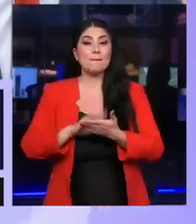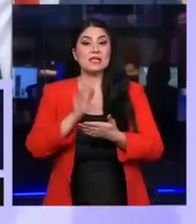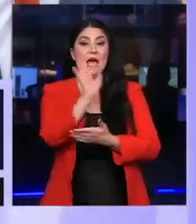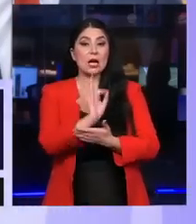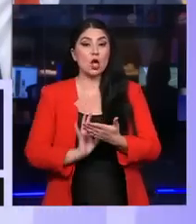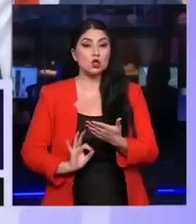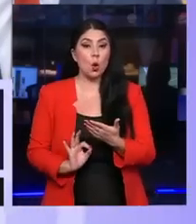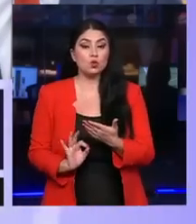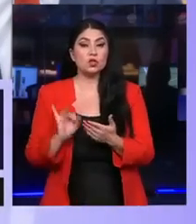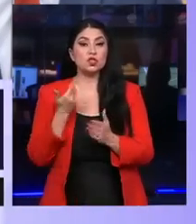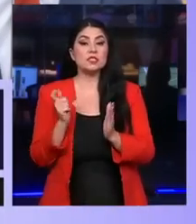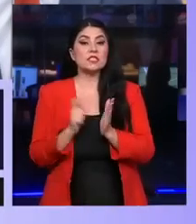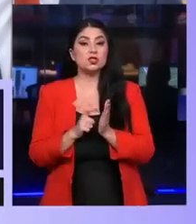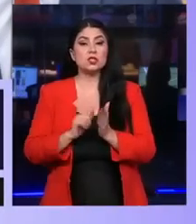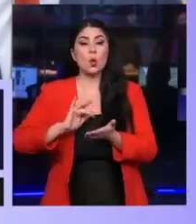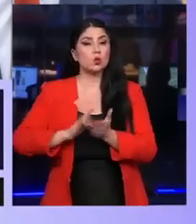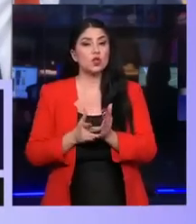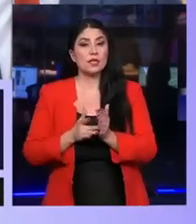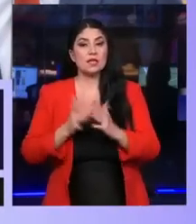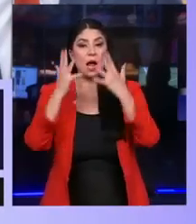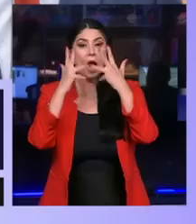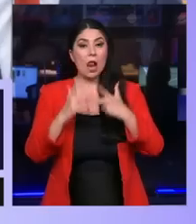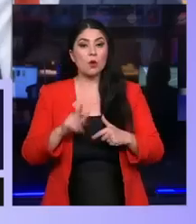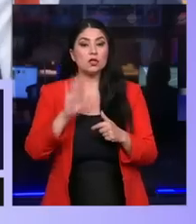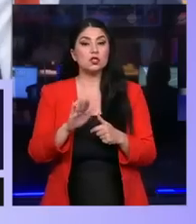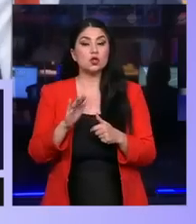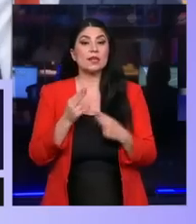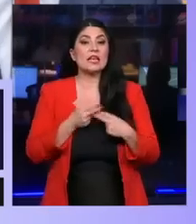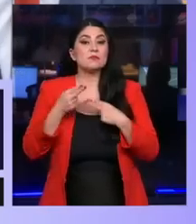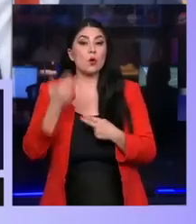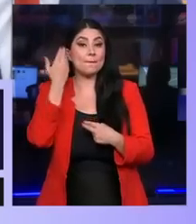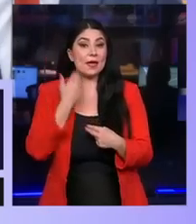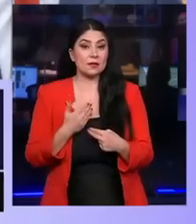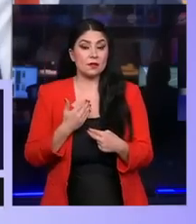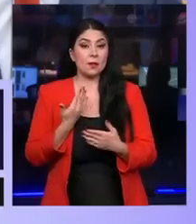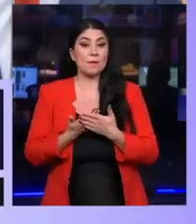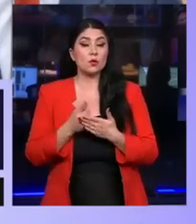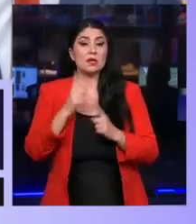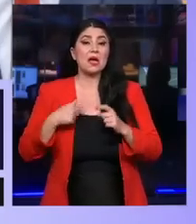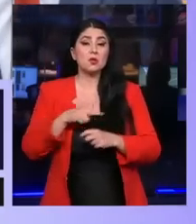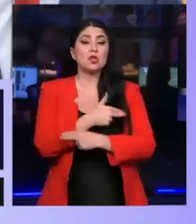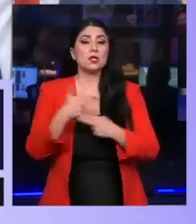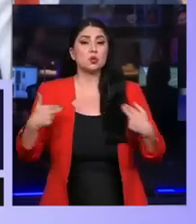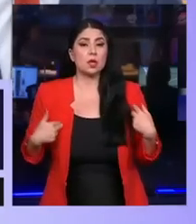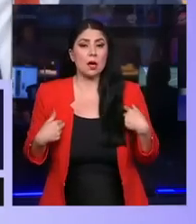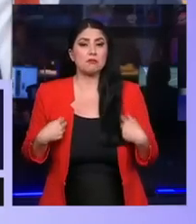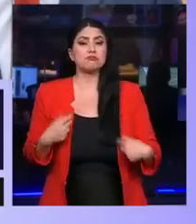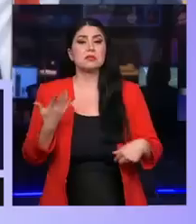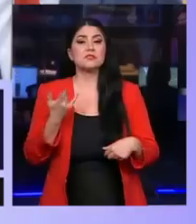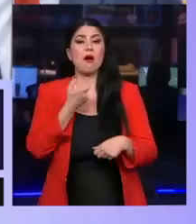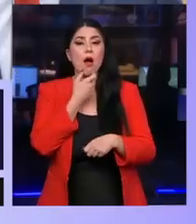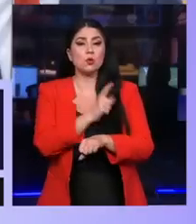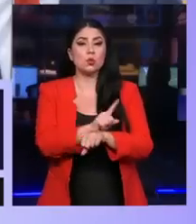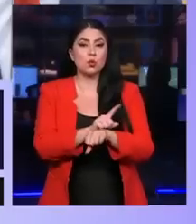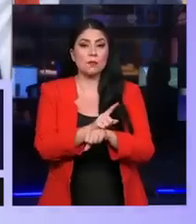rezoluții și să-i ceri să urgenteze calculul acestor despăgubiri. Pentru că o acțiune în judecată ar dura niște ani pe